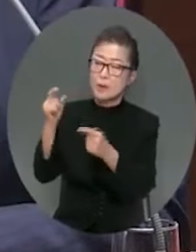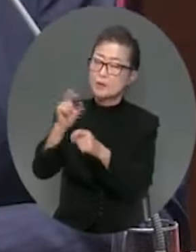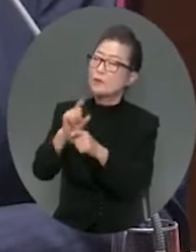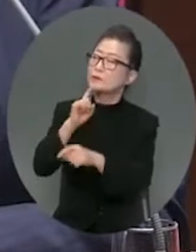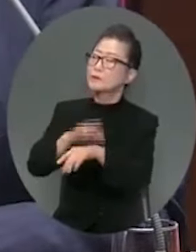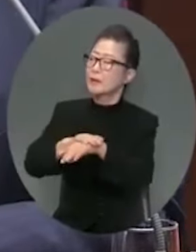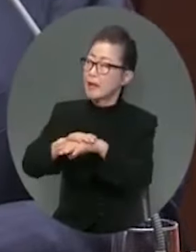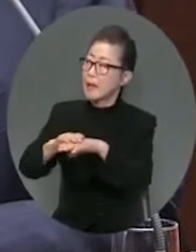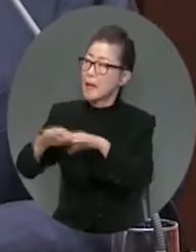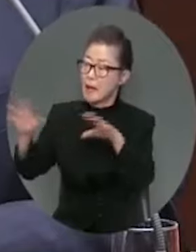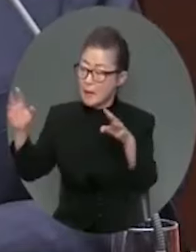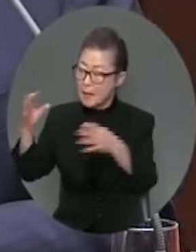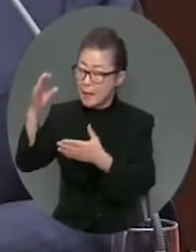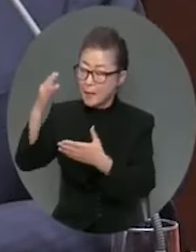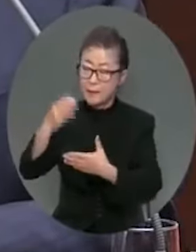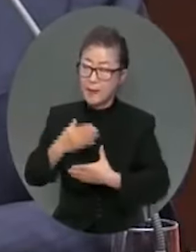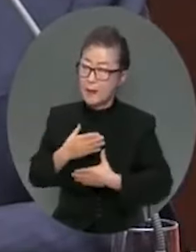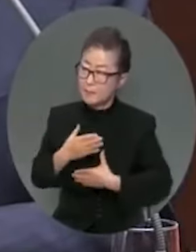대통령이 기자회견하면서